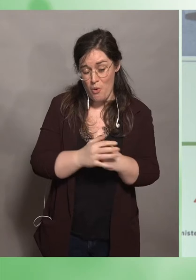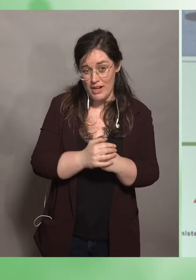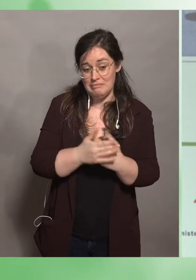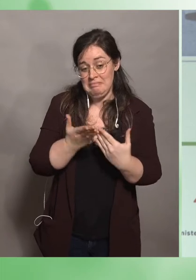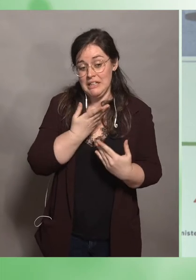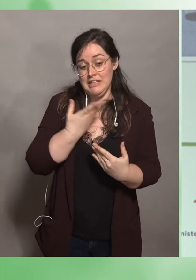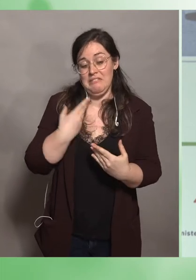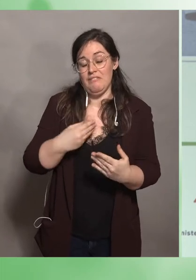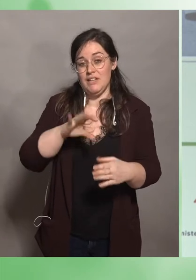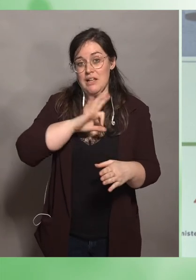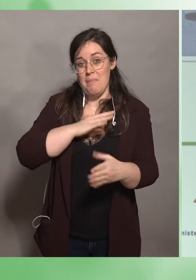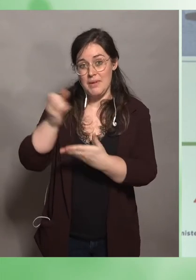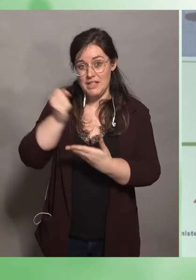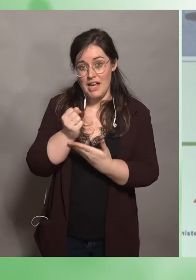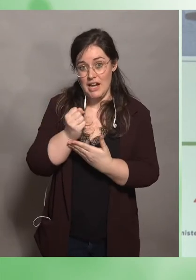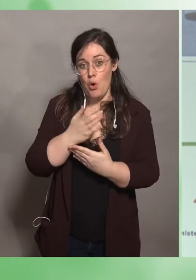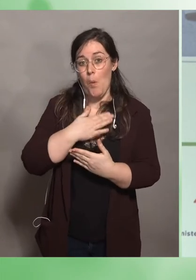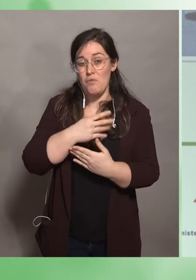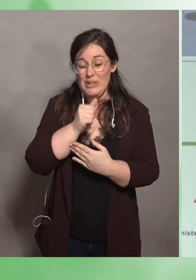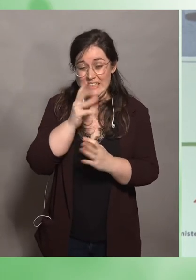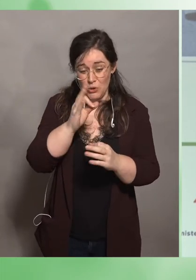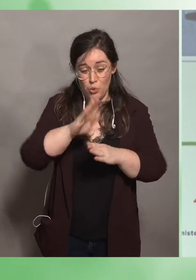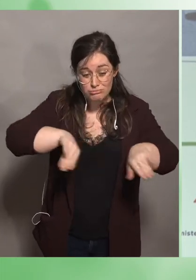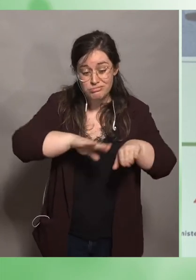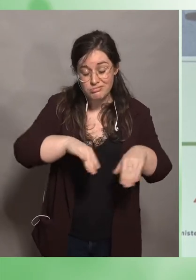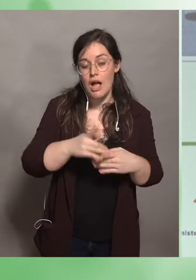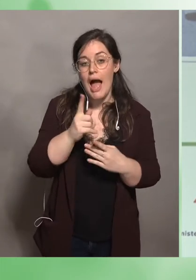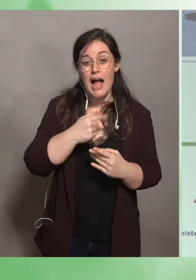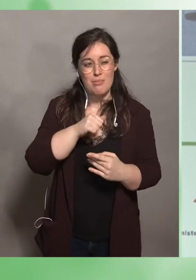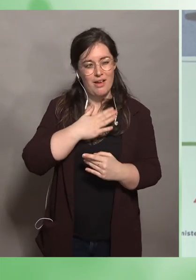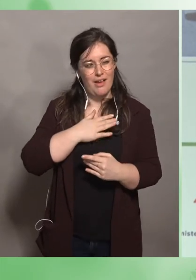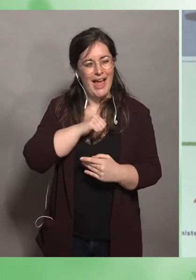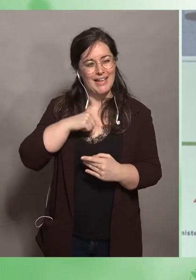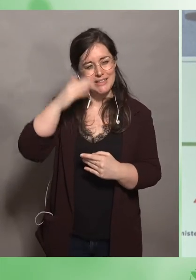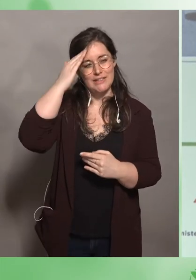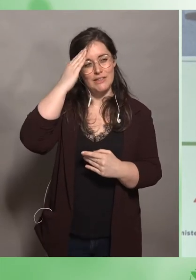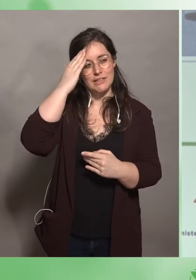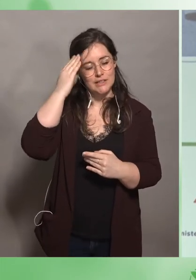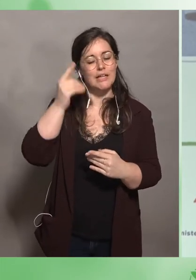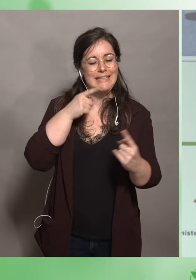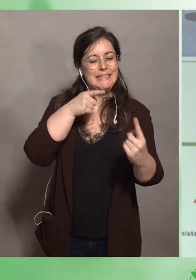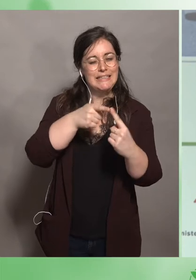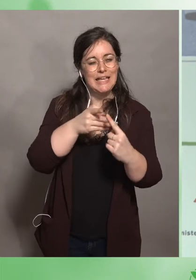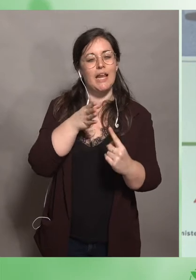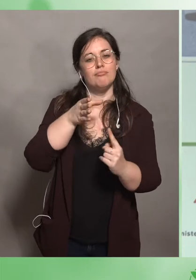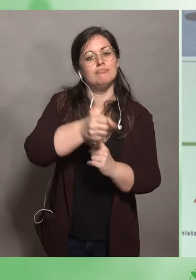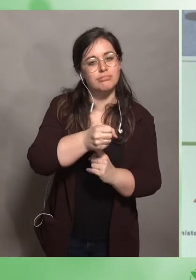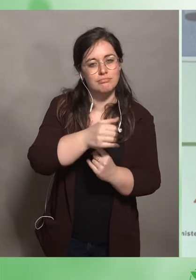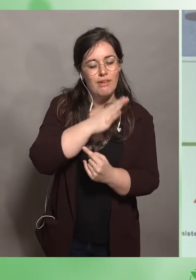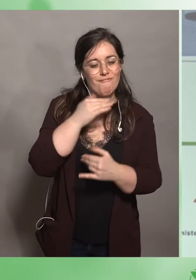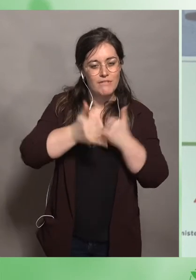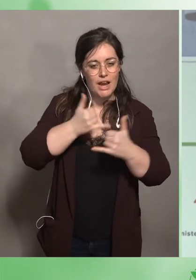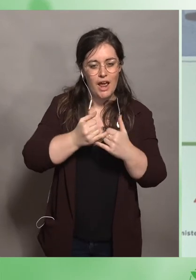einer Medaille komme, obwohl ich nicht gut performe. Aber in dem Moment zu wissen, dass ich mein Ziel erreicht habe, so viele Jahre harte Arbeit, die sich ausgezahlt haben,